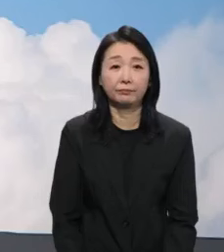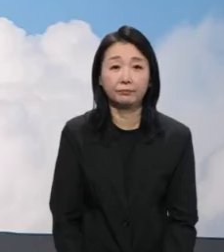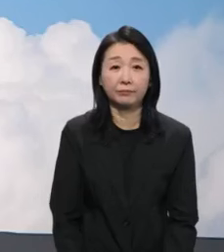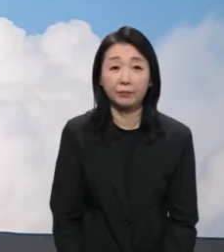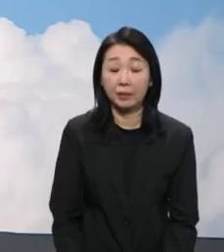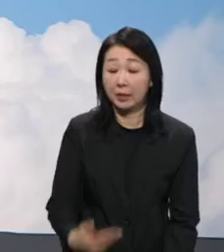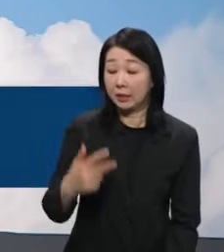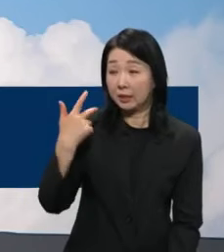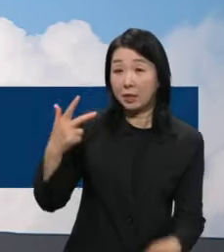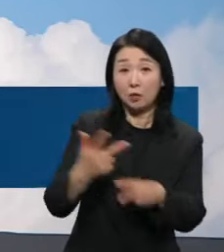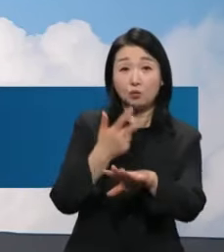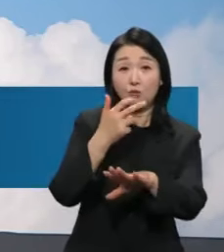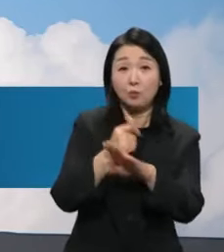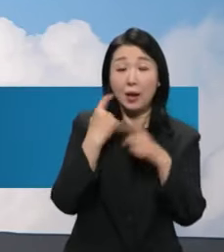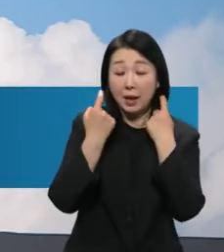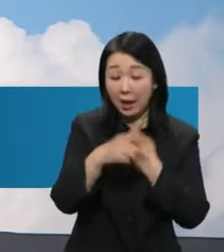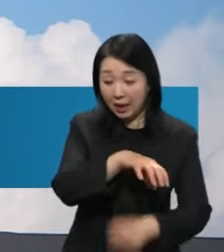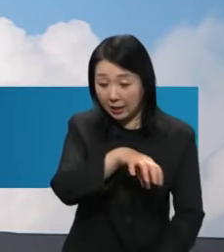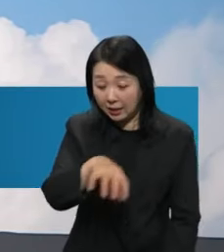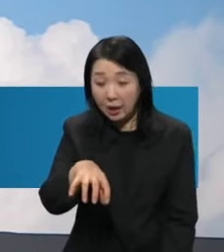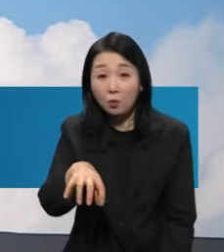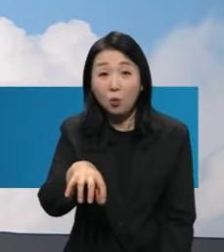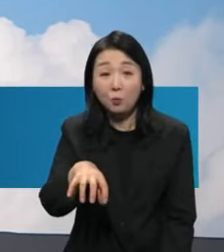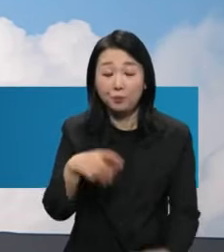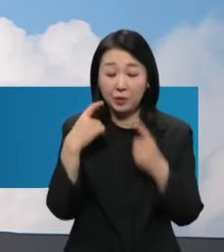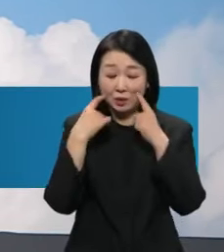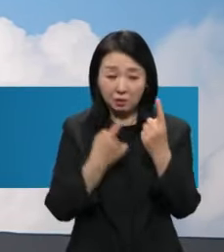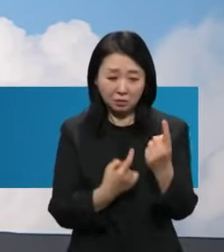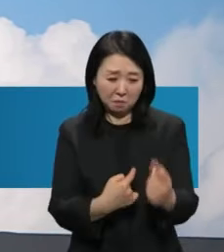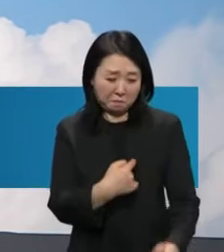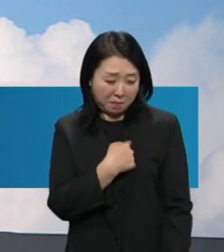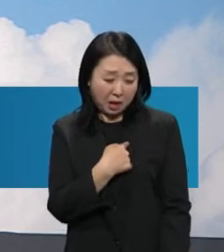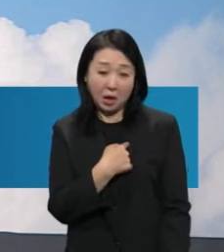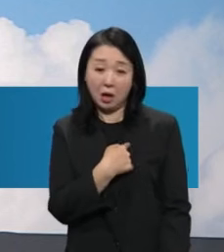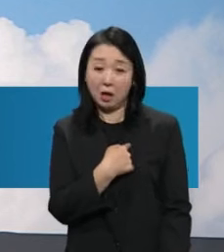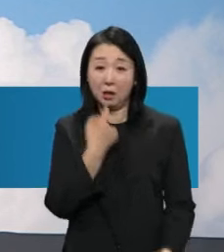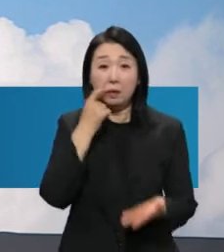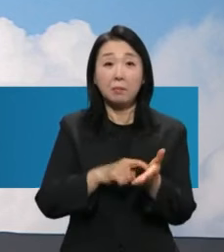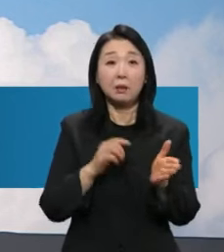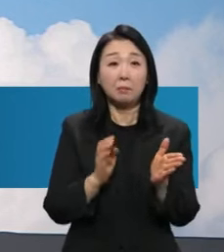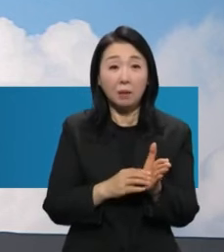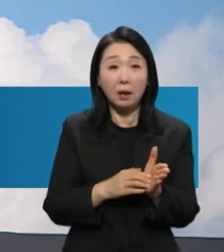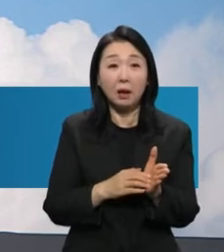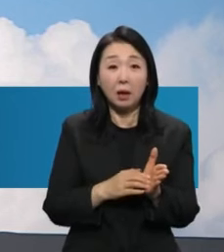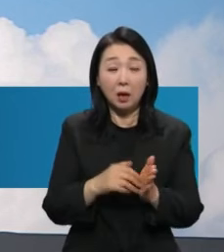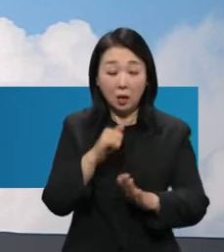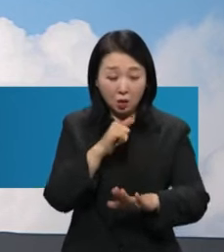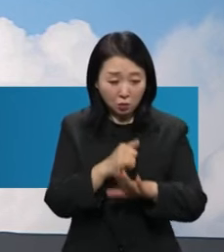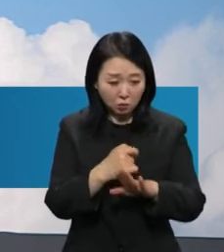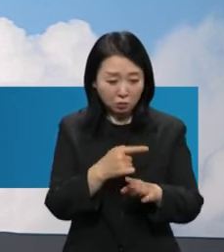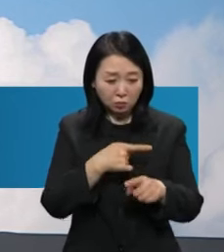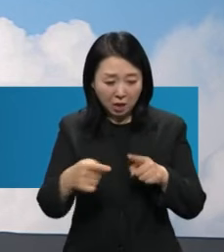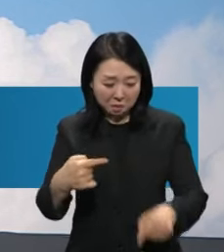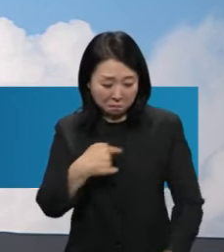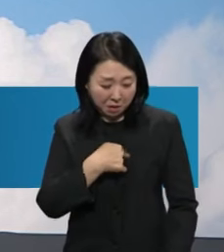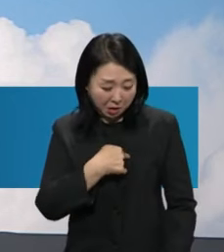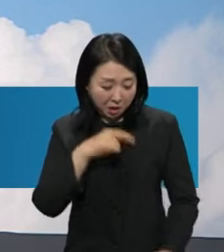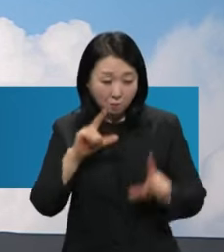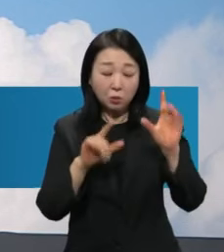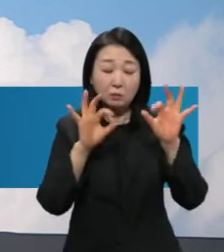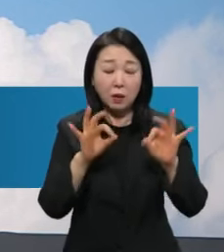지난 주말에 한강에서 여성 시신이 발견됐는데 가슴에 흉기에 찔린 자국이 있어서 타살 여부가 논란이